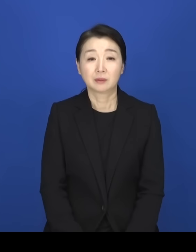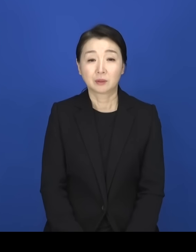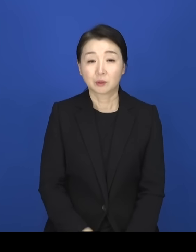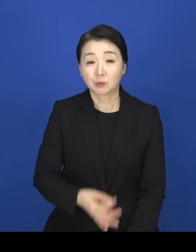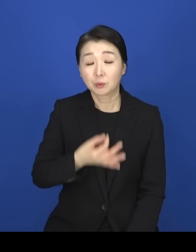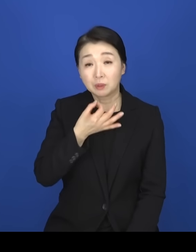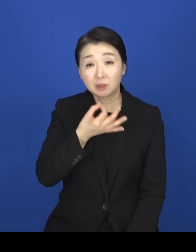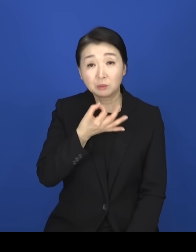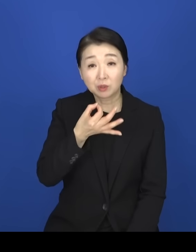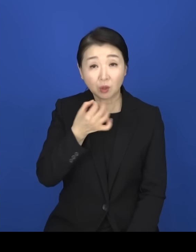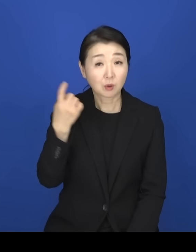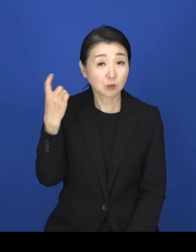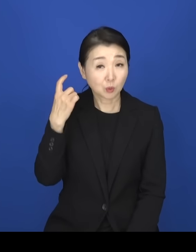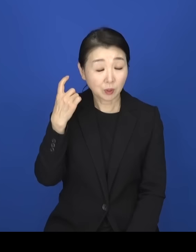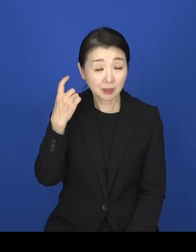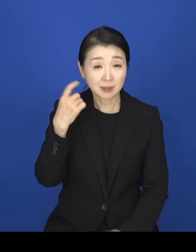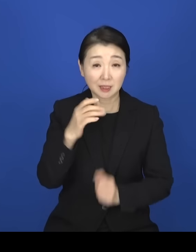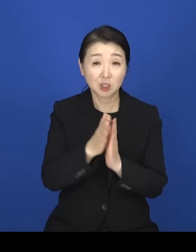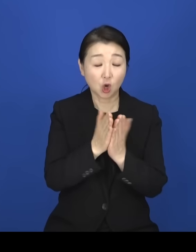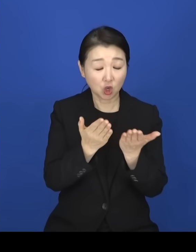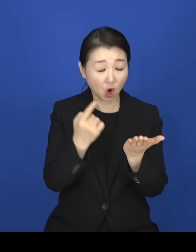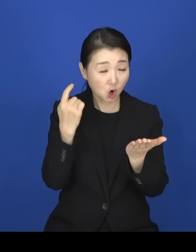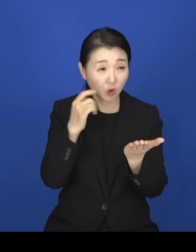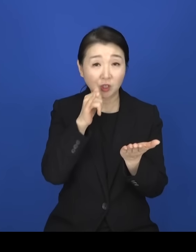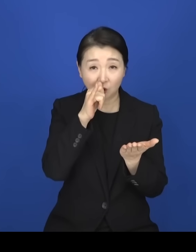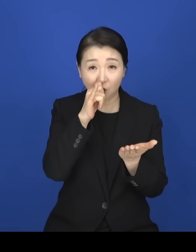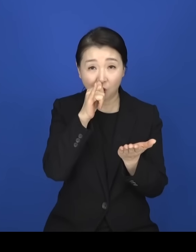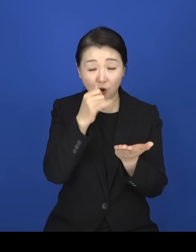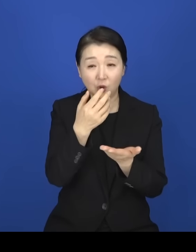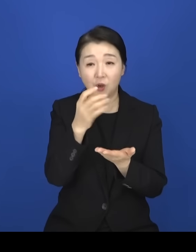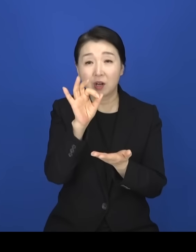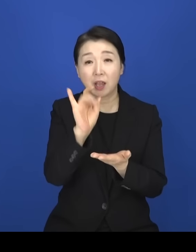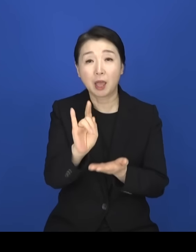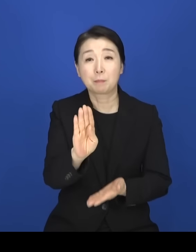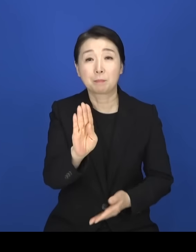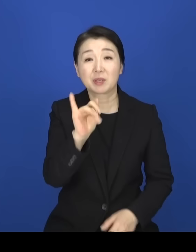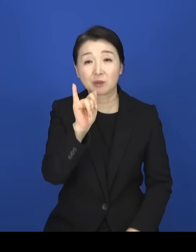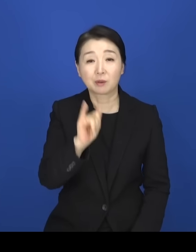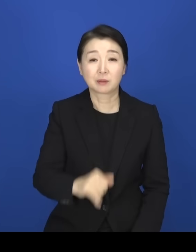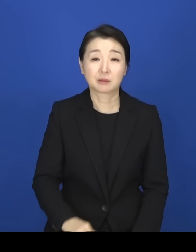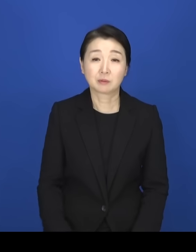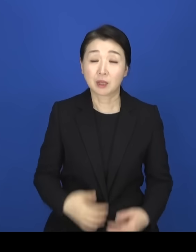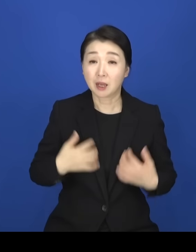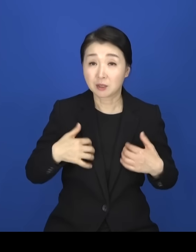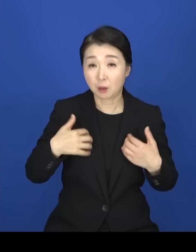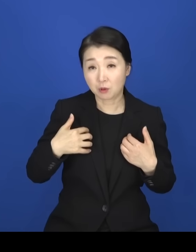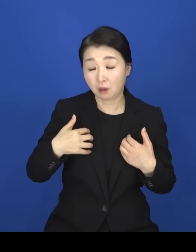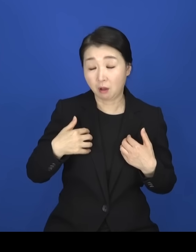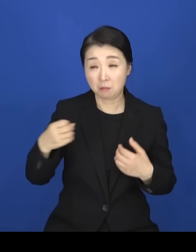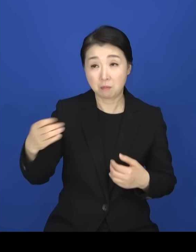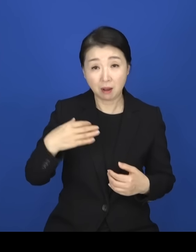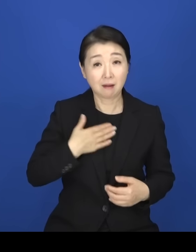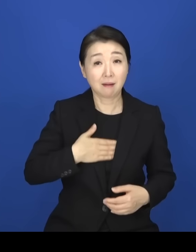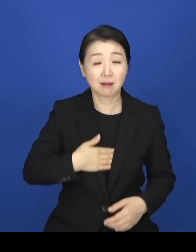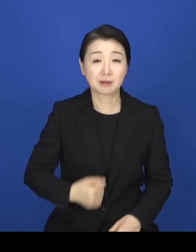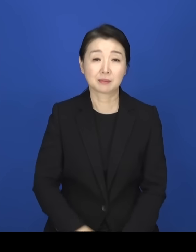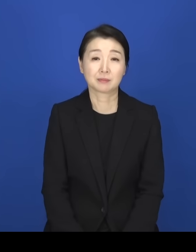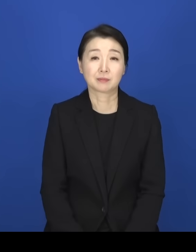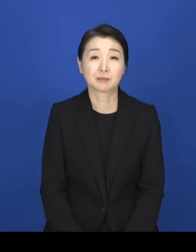음성이 나오는 통독, 아. 음성이 나오는 어플이 요즘 많잖아요. 맞아요, 성경 있어요. 막 예. 되게 재밌게 구현해줘요, 그 성우분들이.